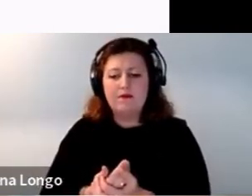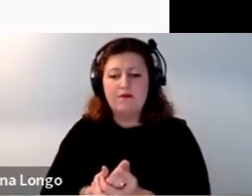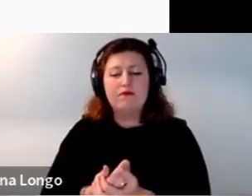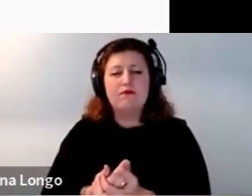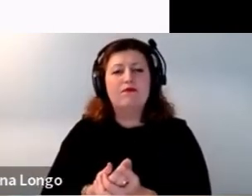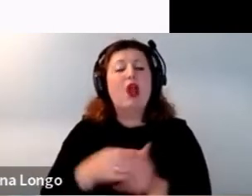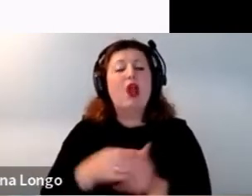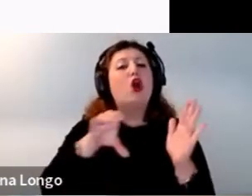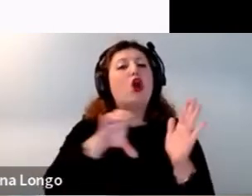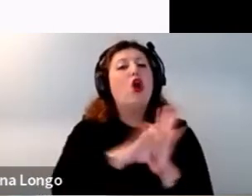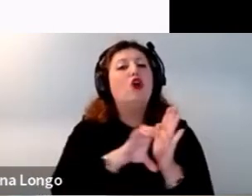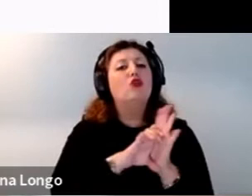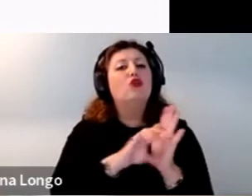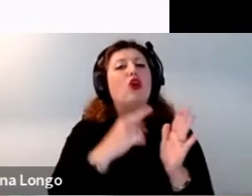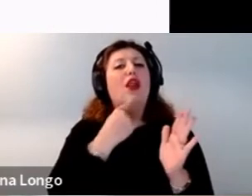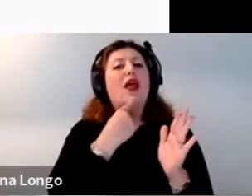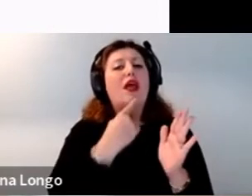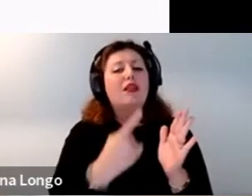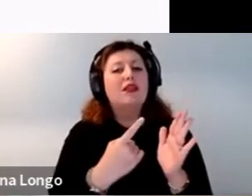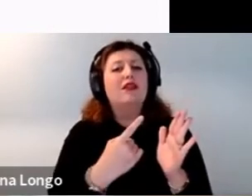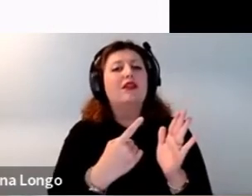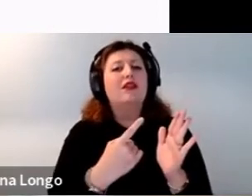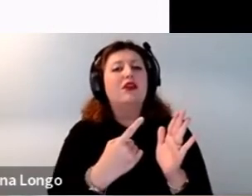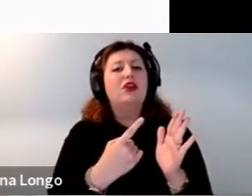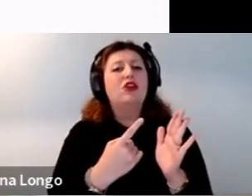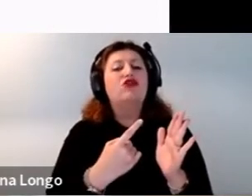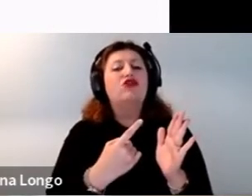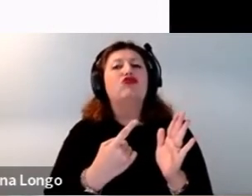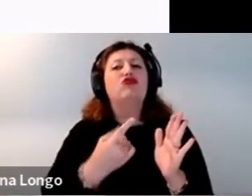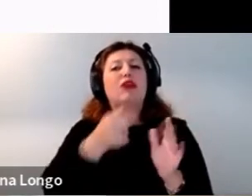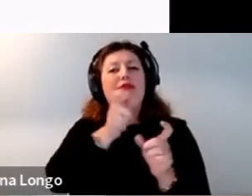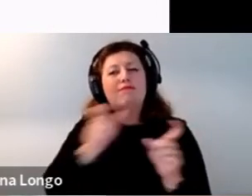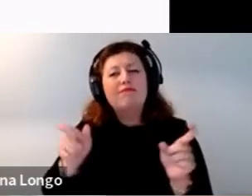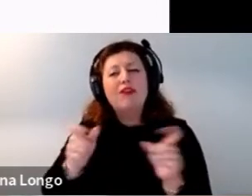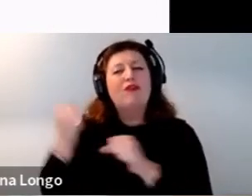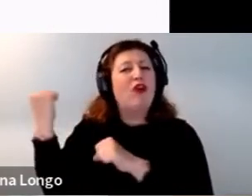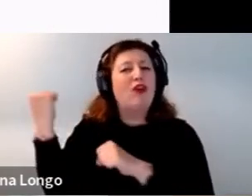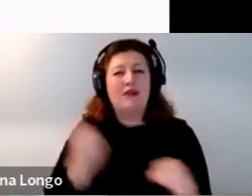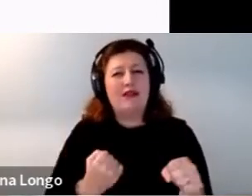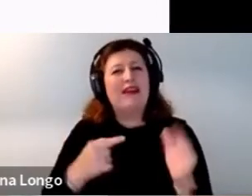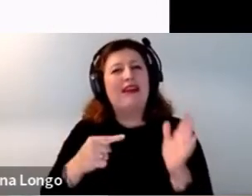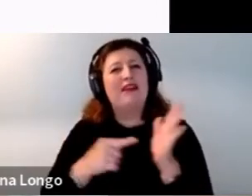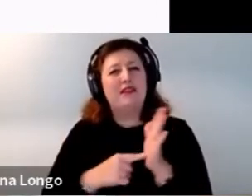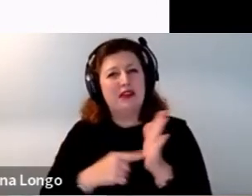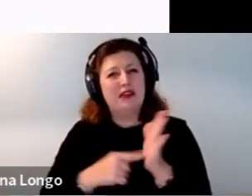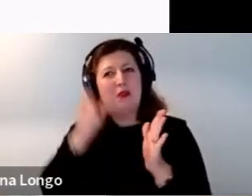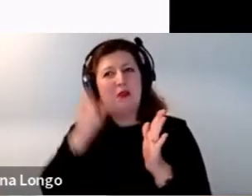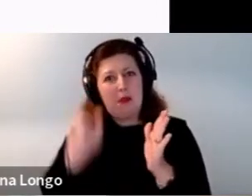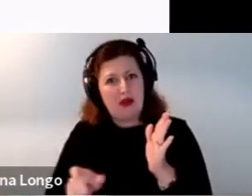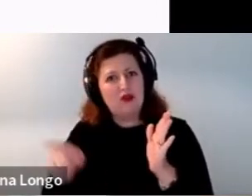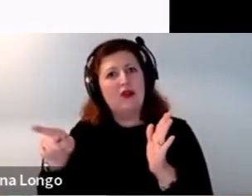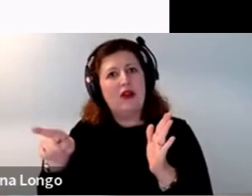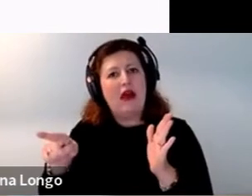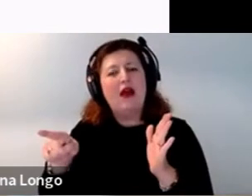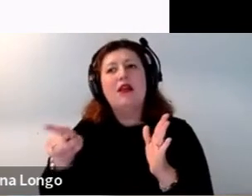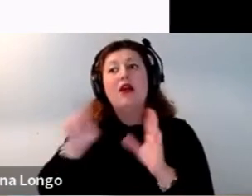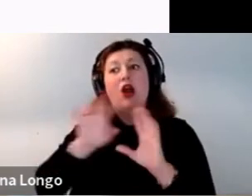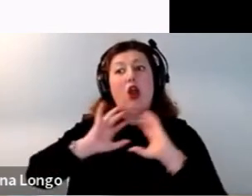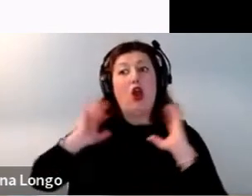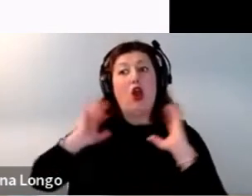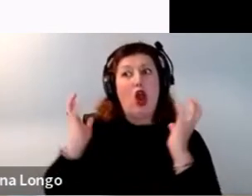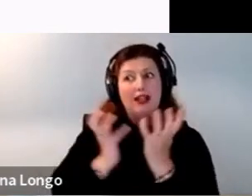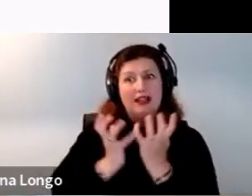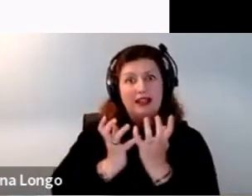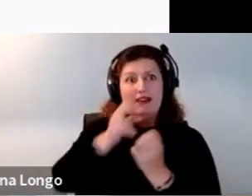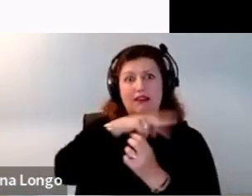riconoscere valore fondamentale alla persona come individuo, pone a tal fine a carico della collettività un obbligo